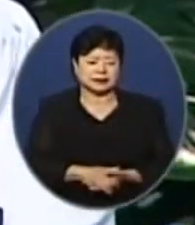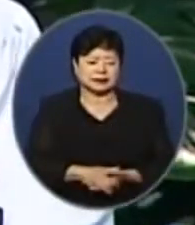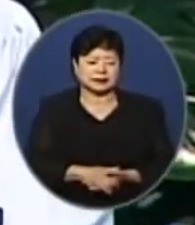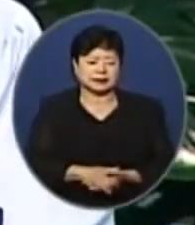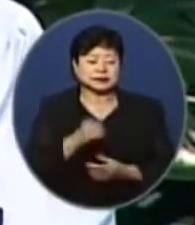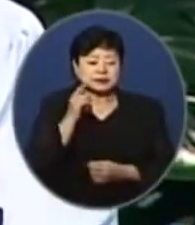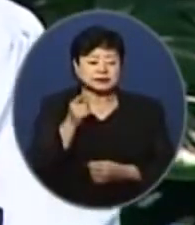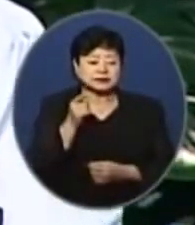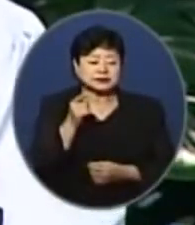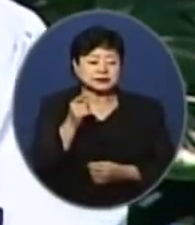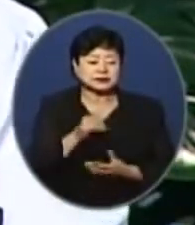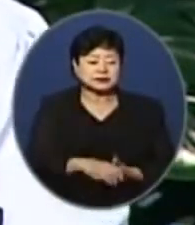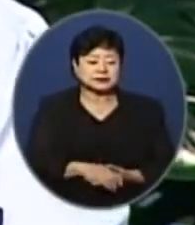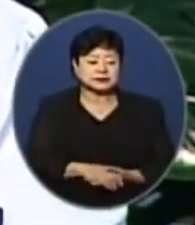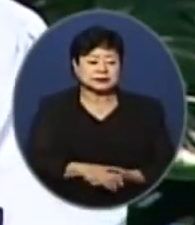그는